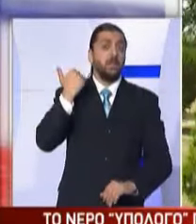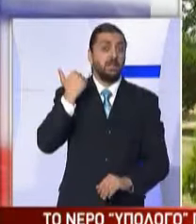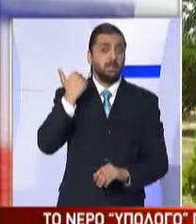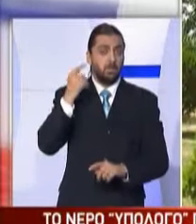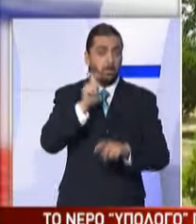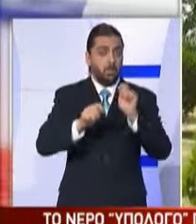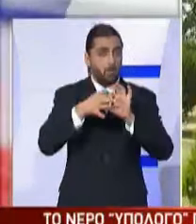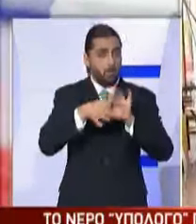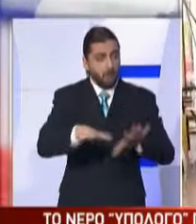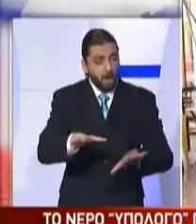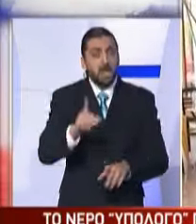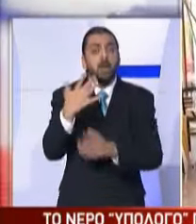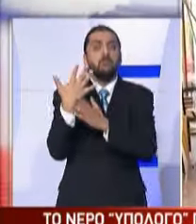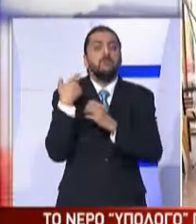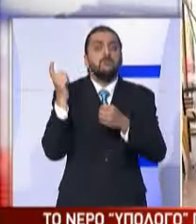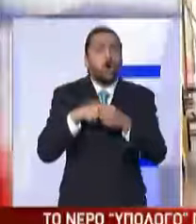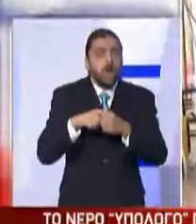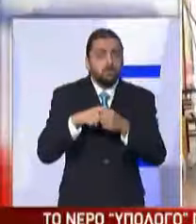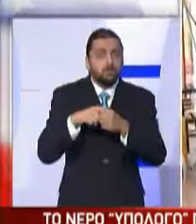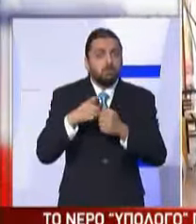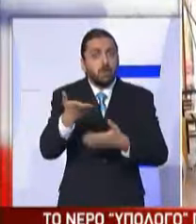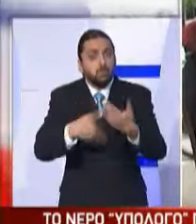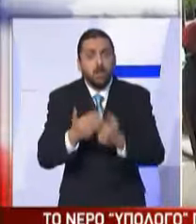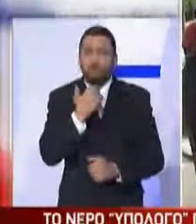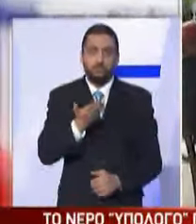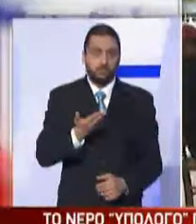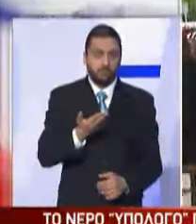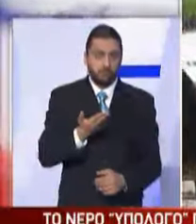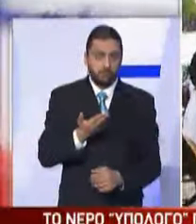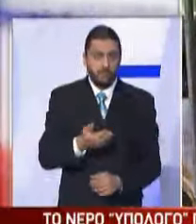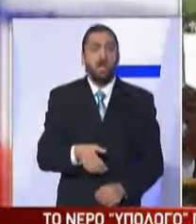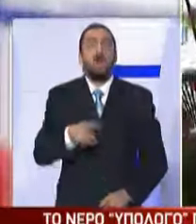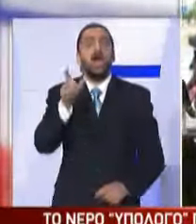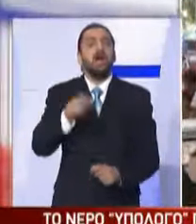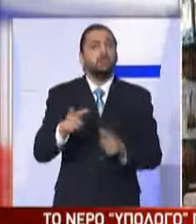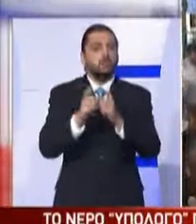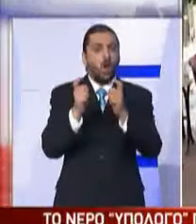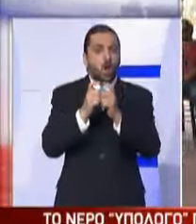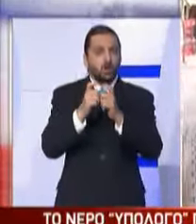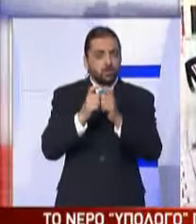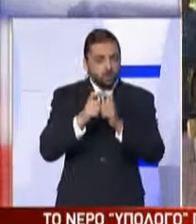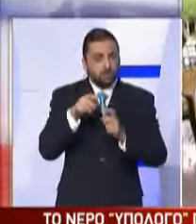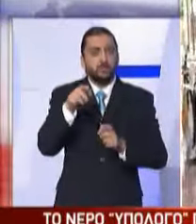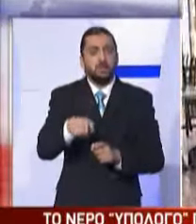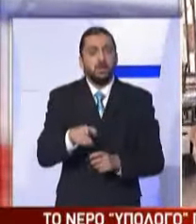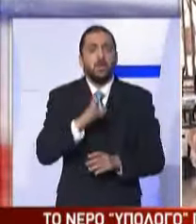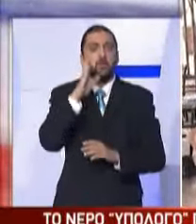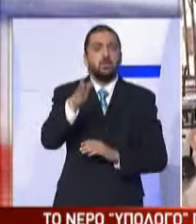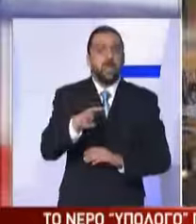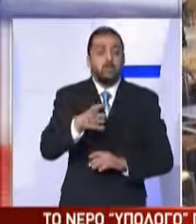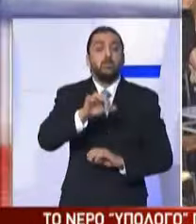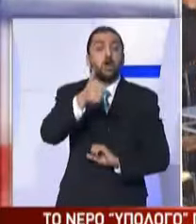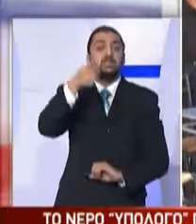επιληφθεί κανένας αρμόδιος φορέας. Ένας νεαρός του χωριού αφύπνισε τους κατοίκους της κοινότητας Φύλου, οι οποίοι έρχονται πρώτοι, βάσει